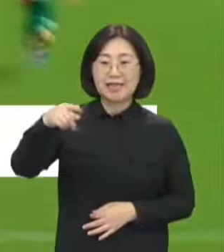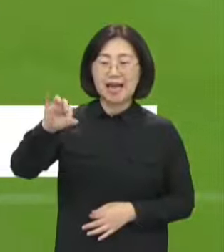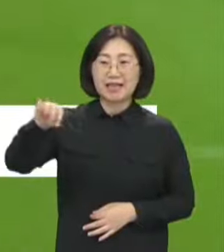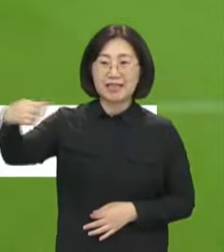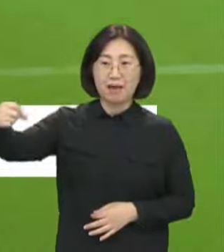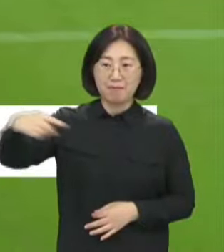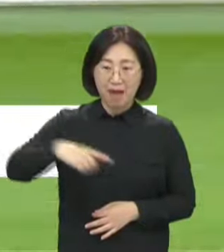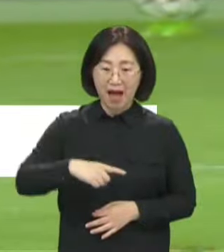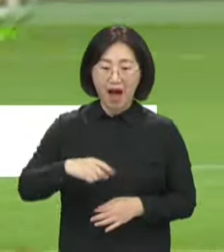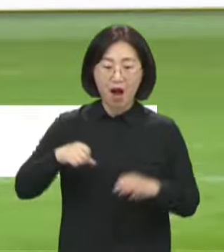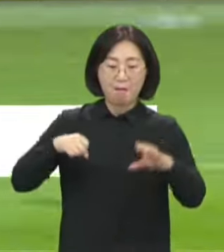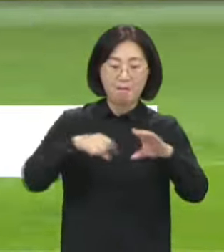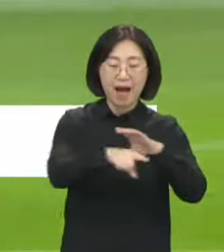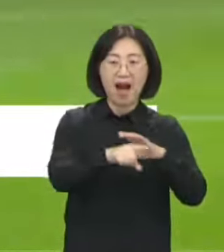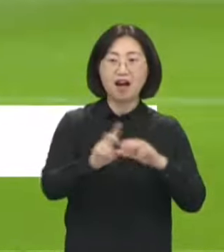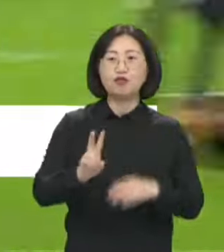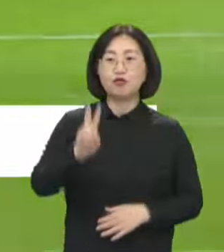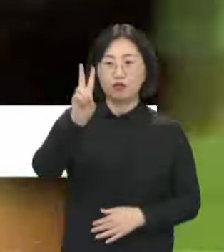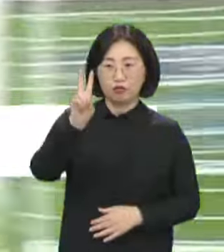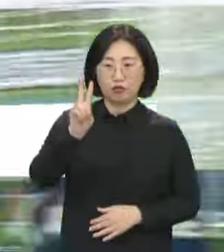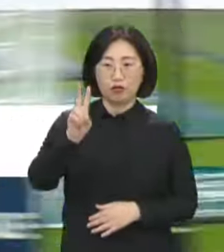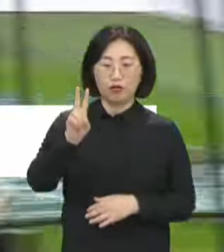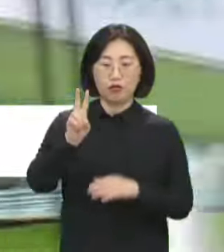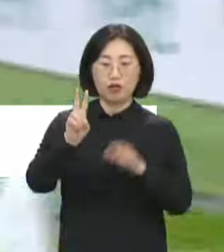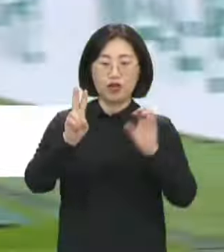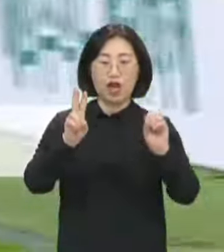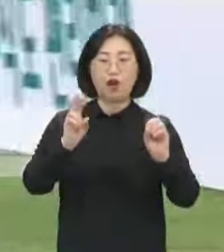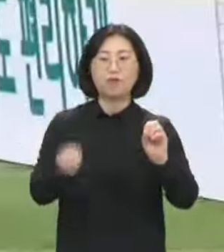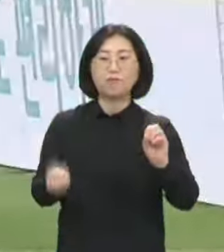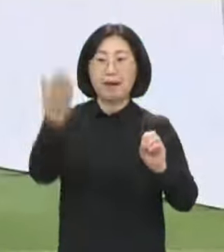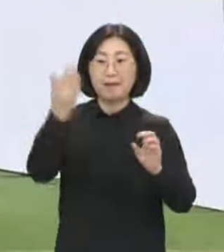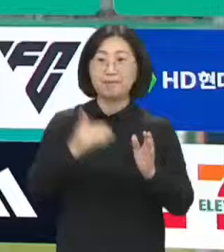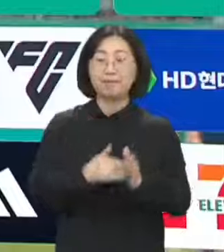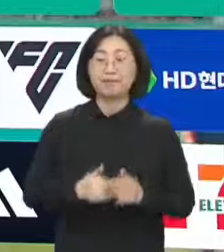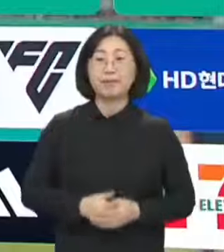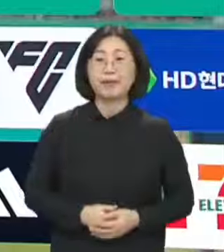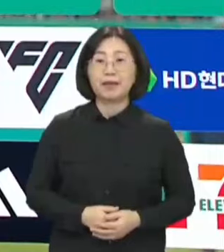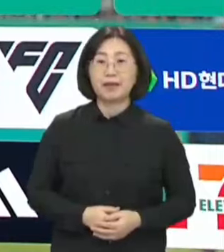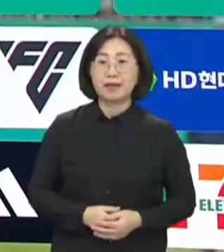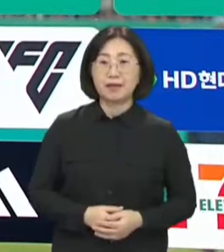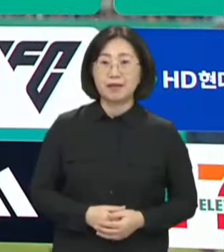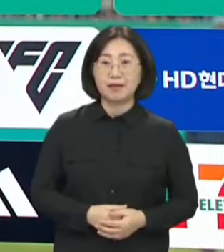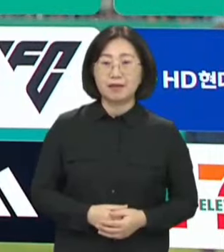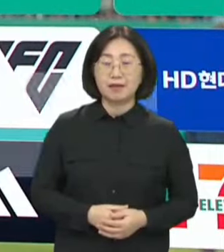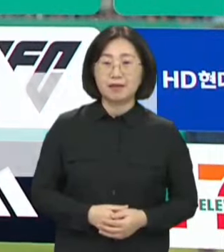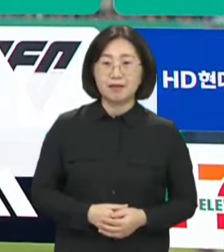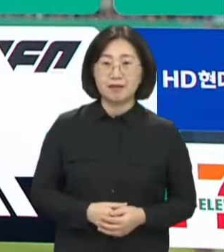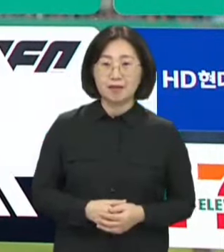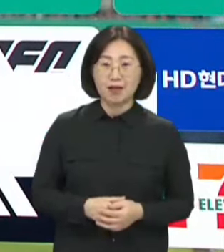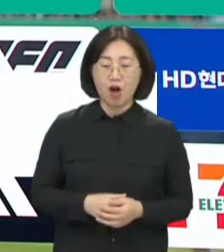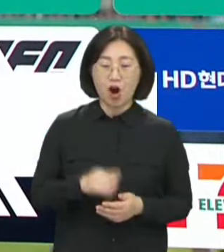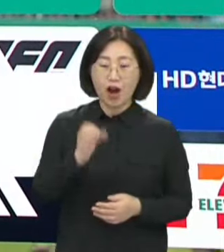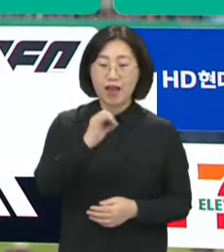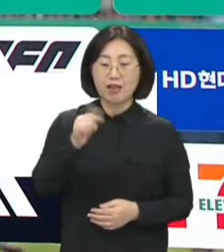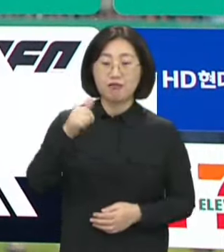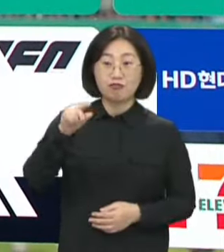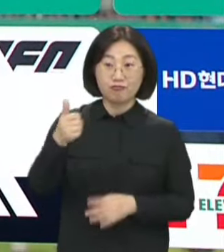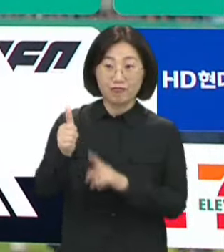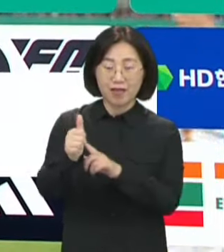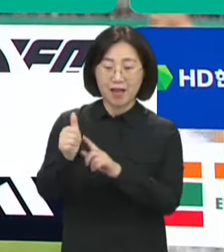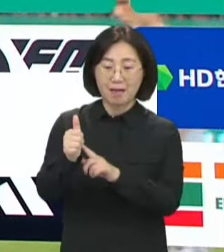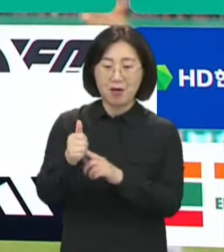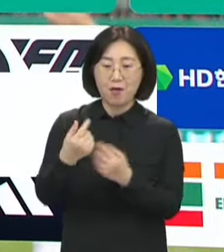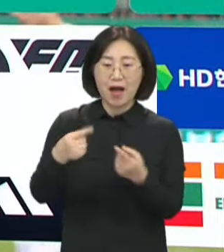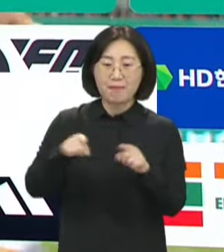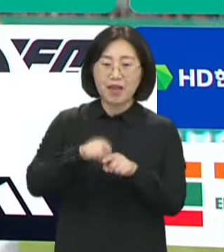추가골을 성공시키며 광주FC를 2대0으로 제압했습니다. 인균이랑 워낙 연습 때 같이 맞춘 그런 경험이 있기